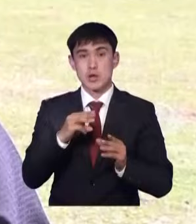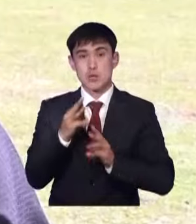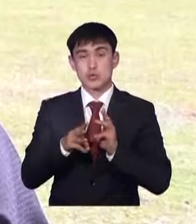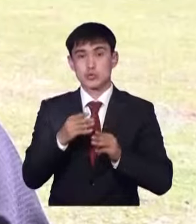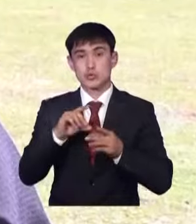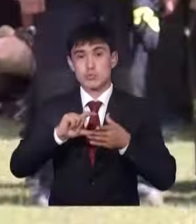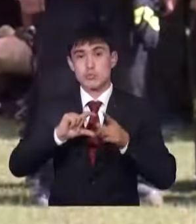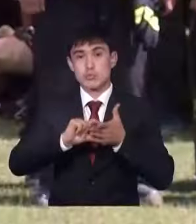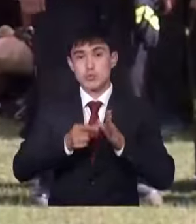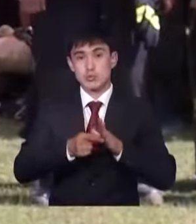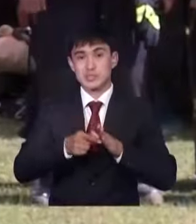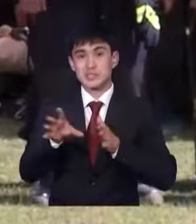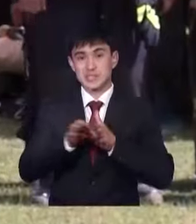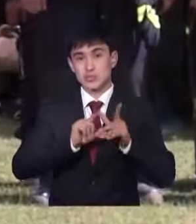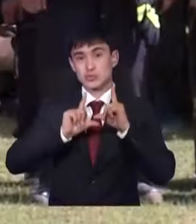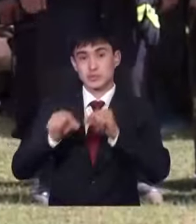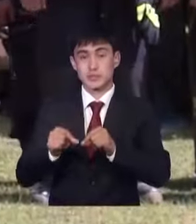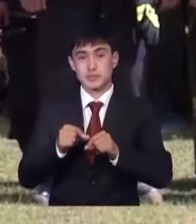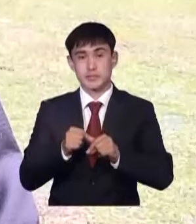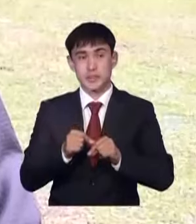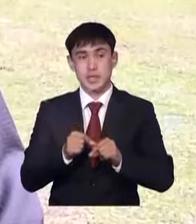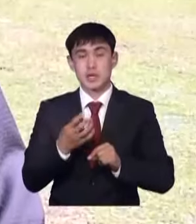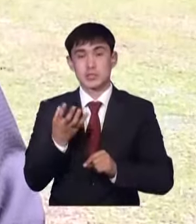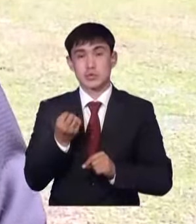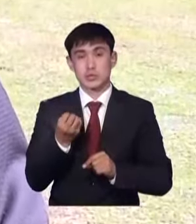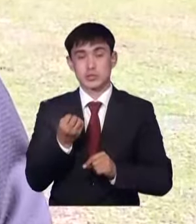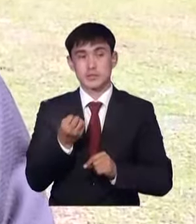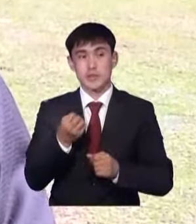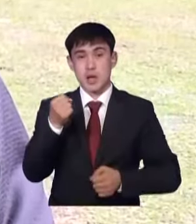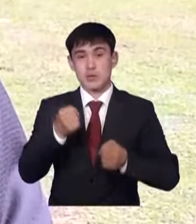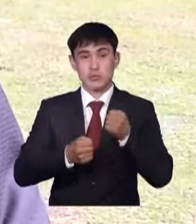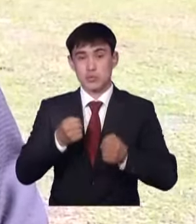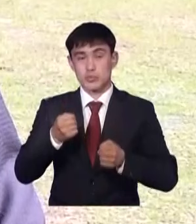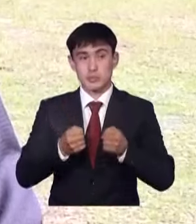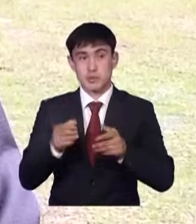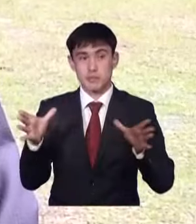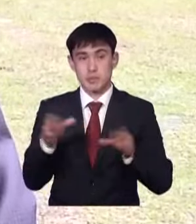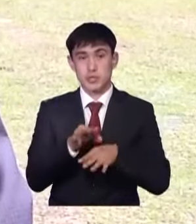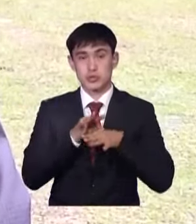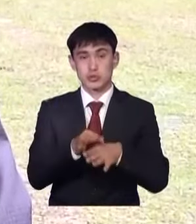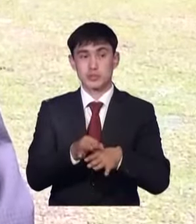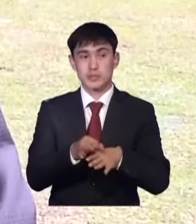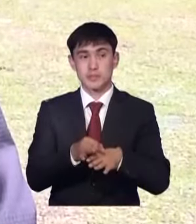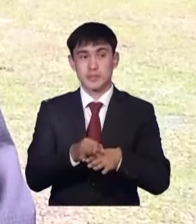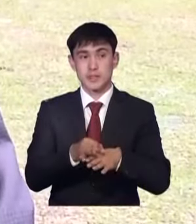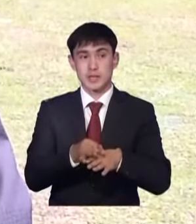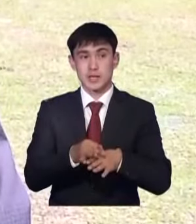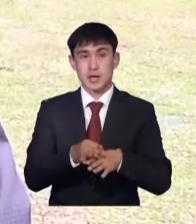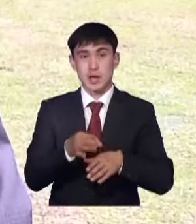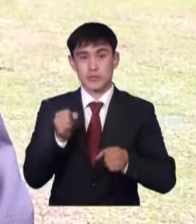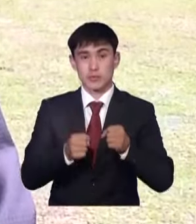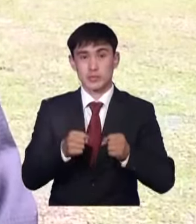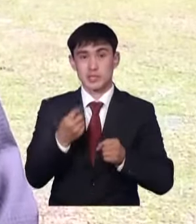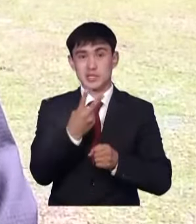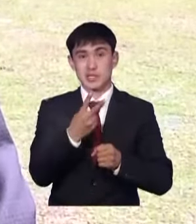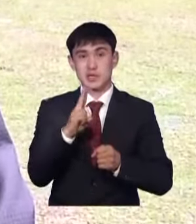бөлімінен шақырту орнына шығып кетеді. Және оның автокөлікпен бірге жүретін жеңдік автокөлік деген бар, соның ішінде